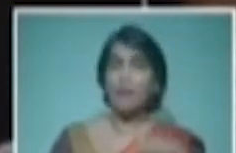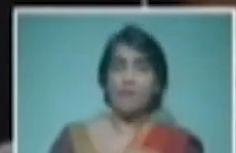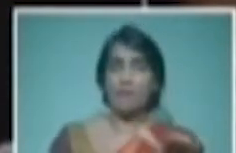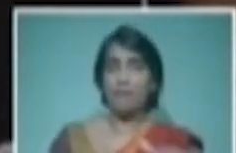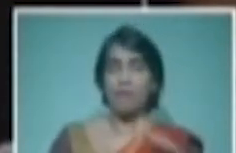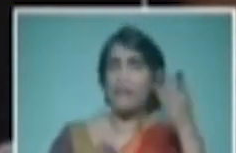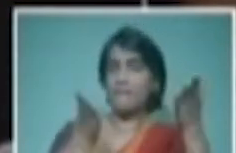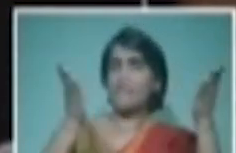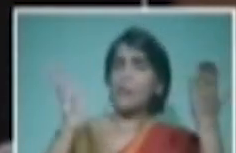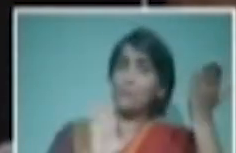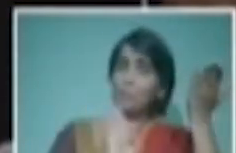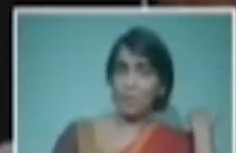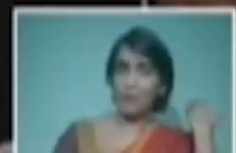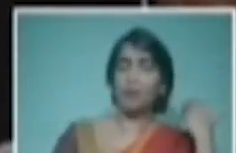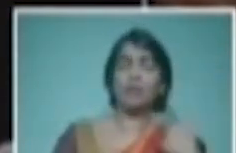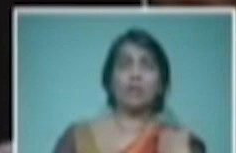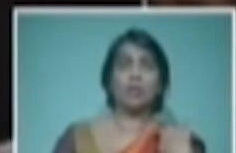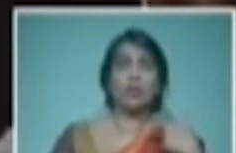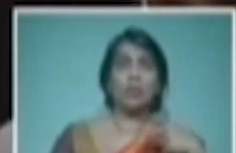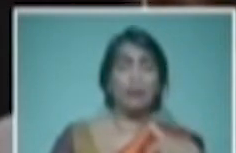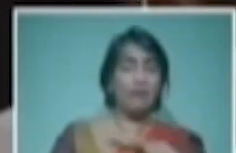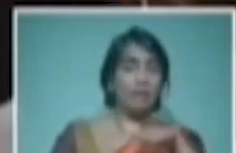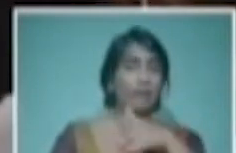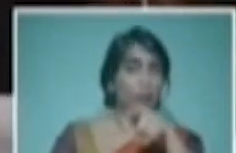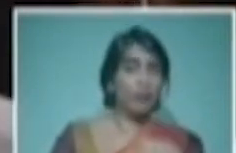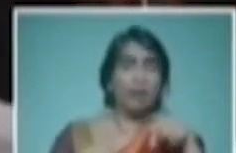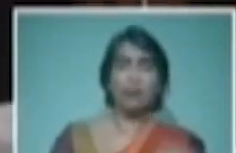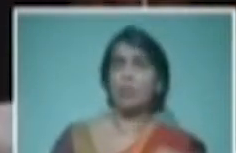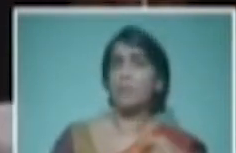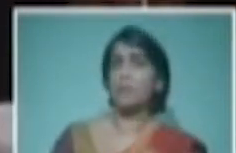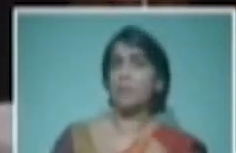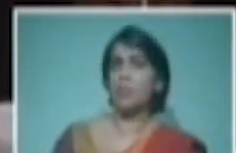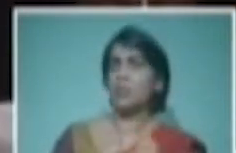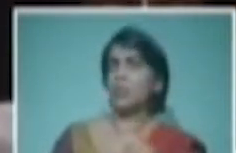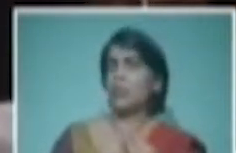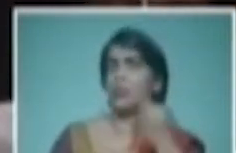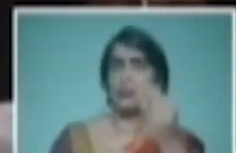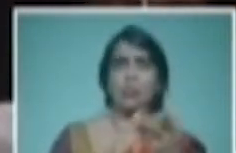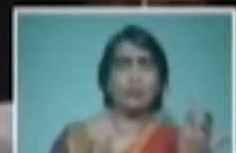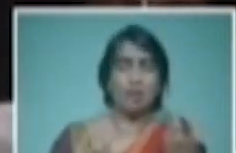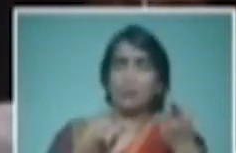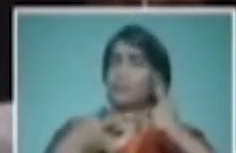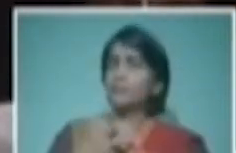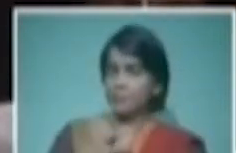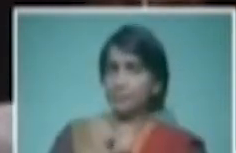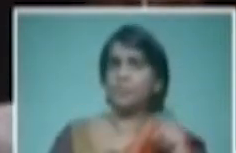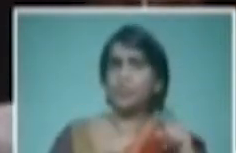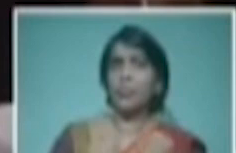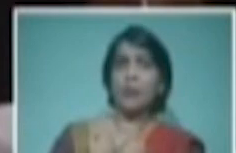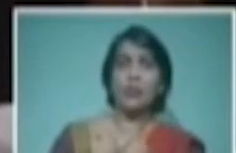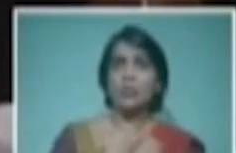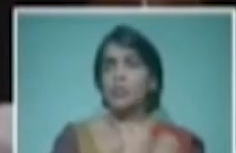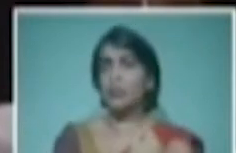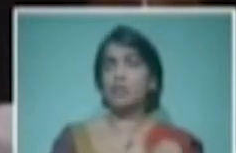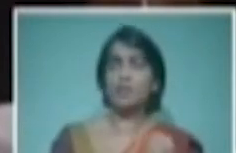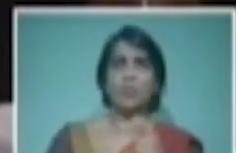හැම තැනකම ඒ ඉඩම් වෙන් කරපු ඉඩම් වල දැන් ප්‍රශ්න තියෙනවා ඒව කරන්න දෙන්නේ නැහැ. ඊළඟ කාරණේ තමයි ඒව ප්‍රවාහණයට අවස්ථාව